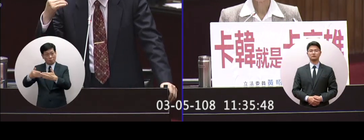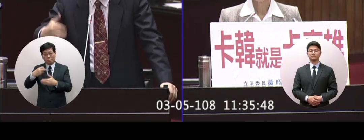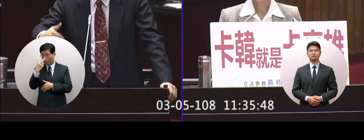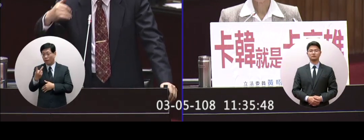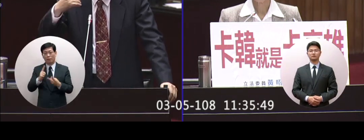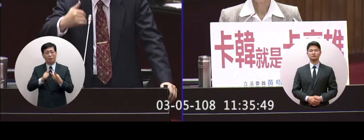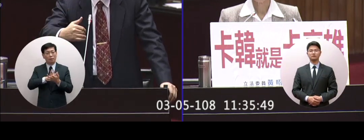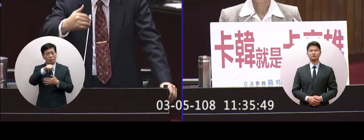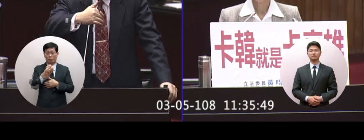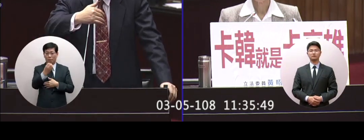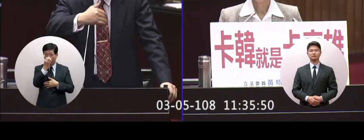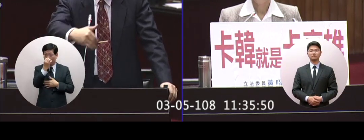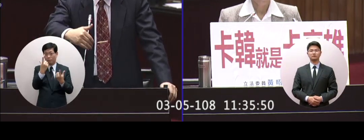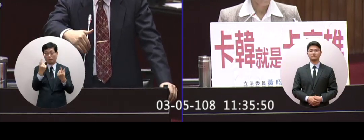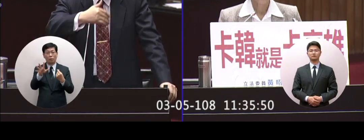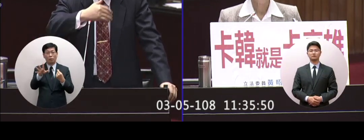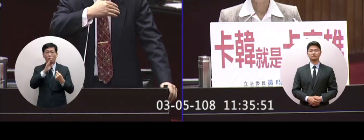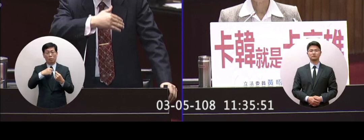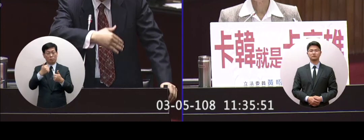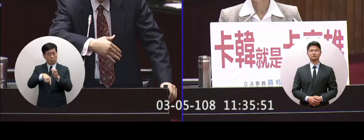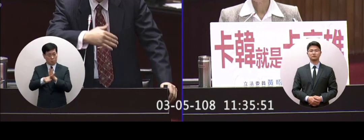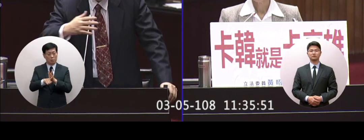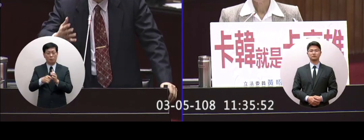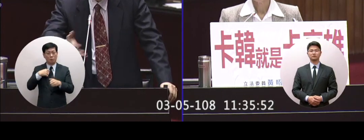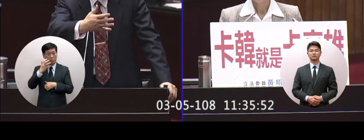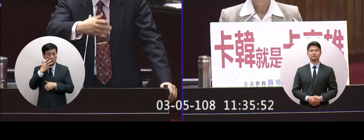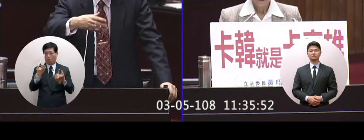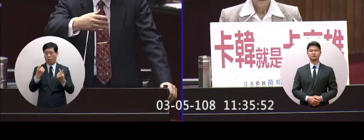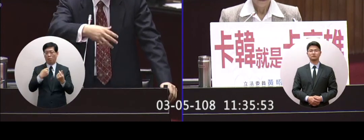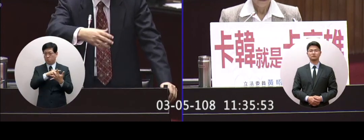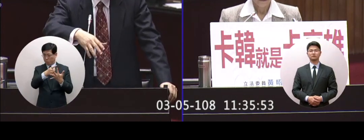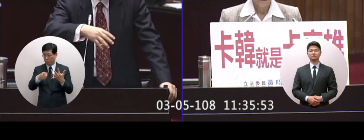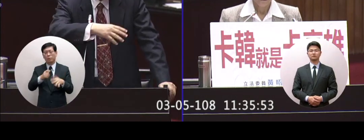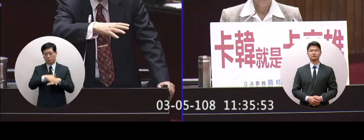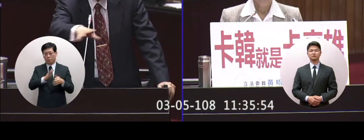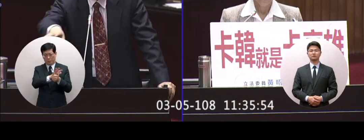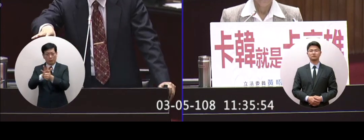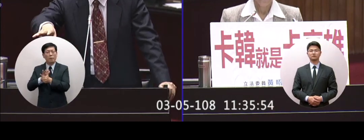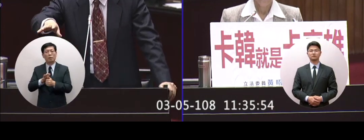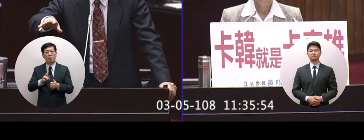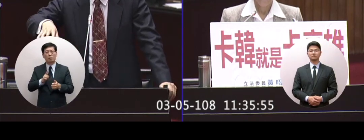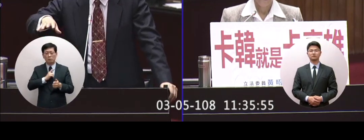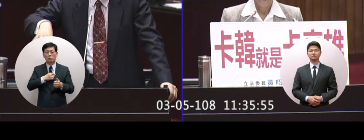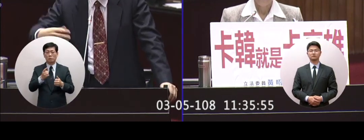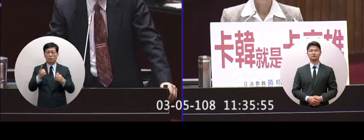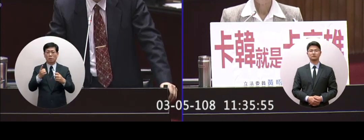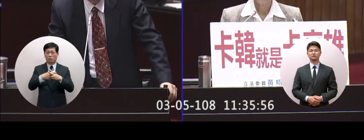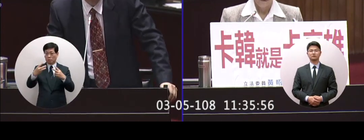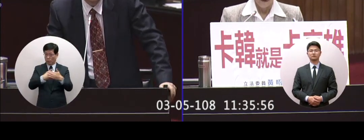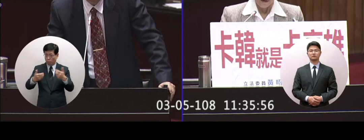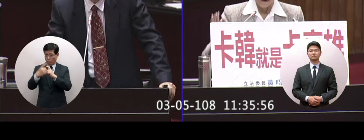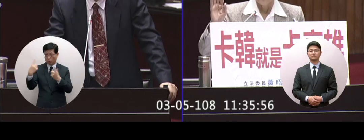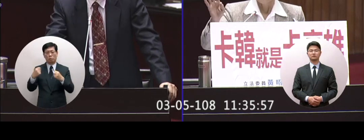我们在香港都有驻外代表，澳门，我们一路来协助他。后来他会从小山东回来，我们金门也